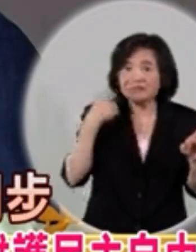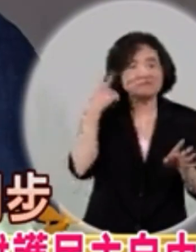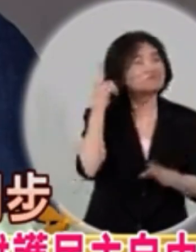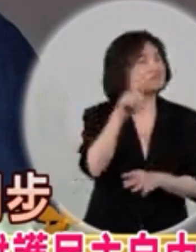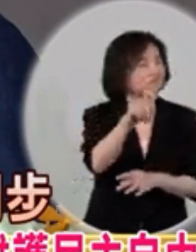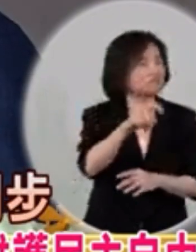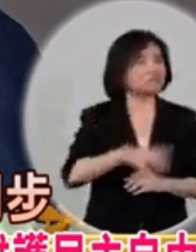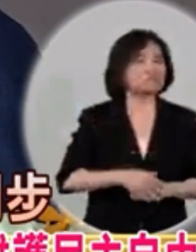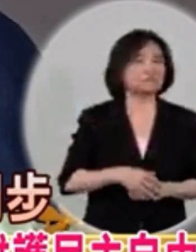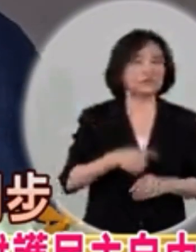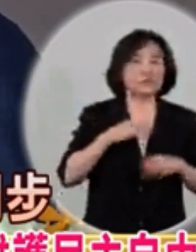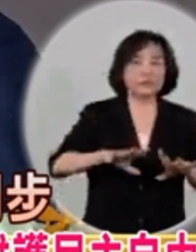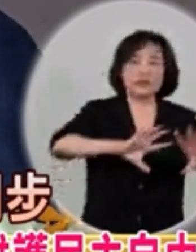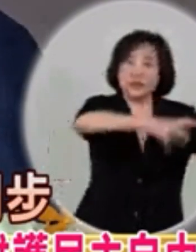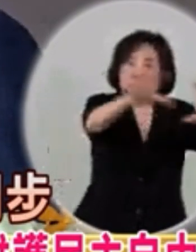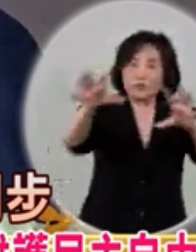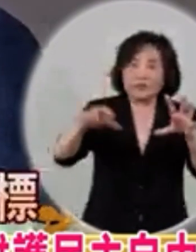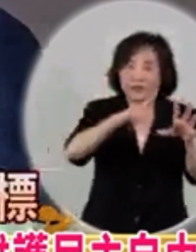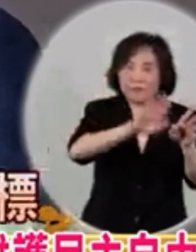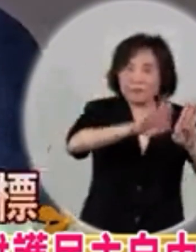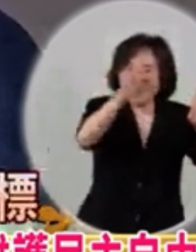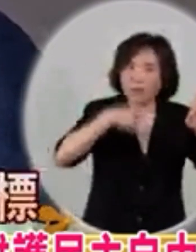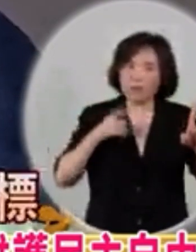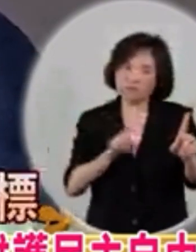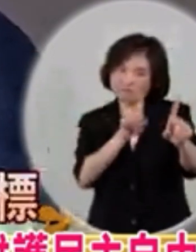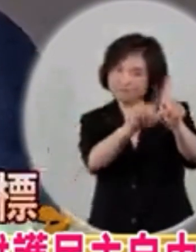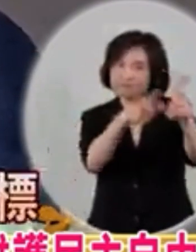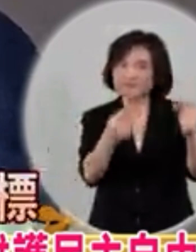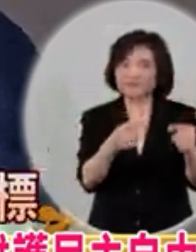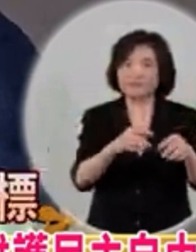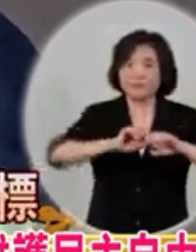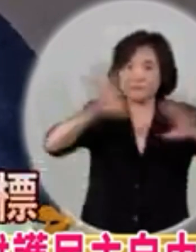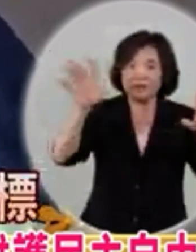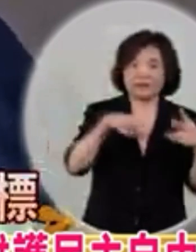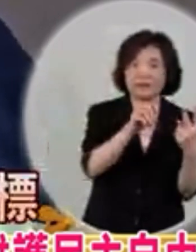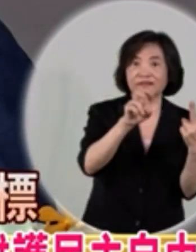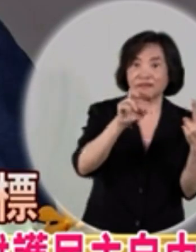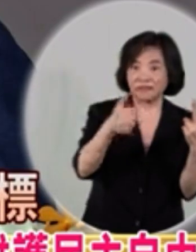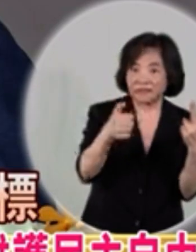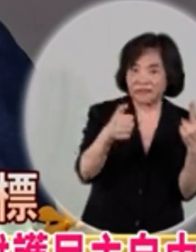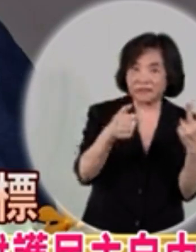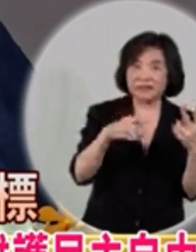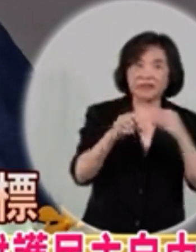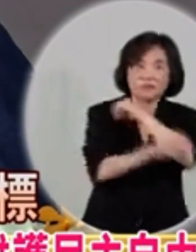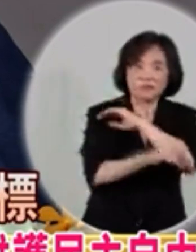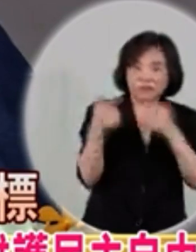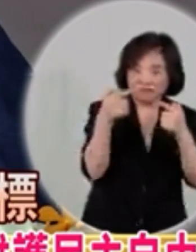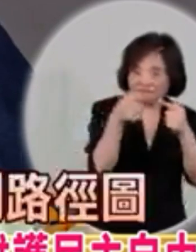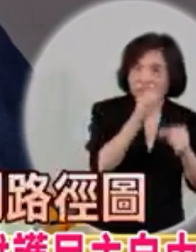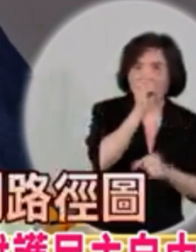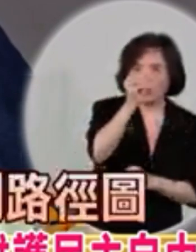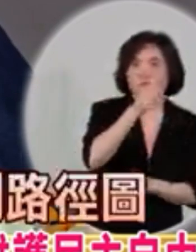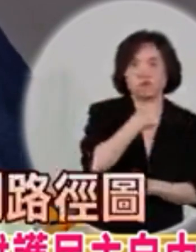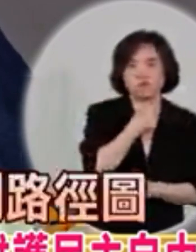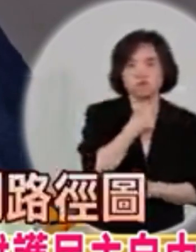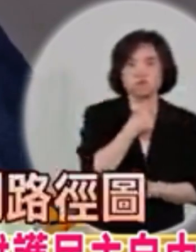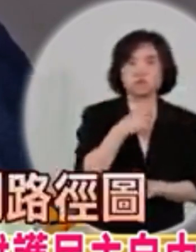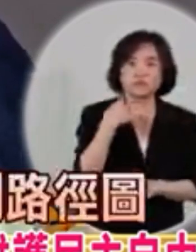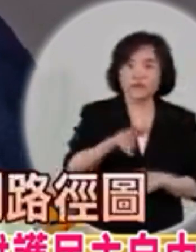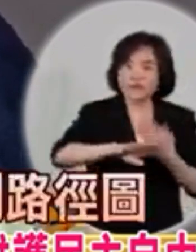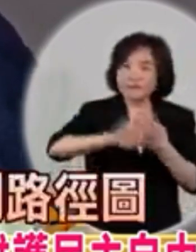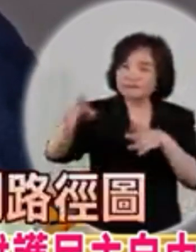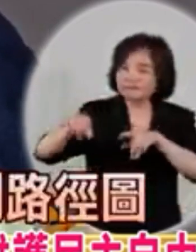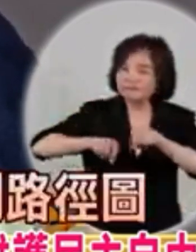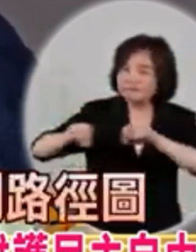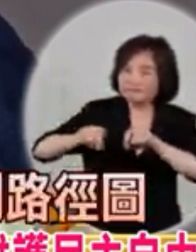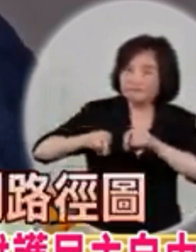和国际主流同步宣示2050净零排放目标，也必须和各界一起规划路